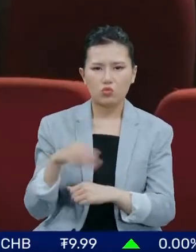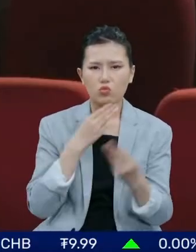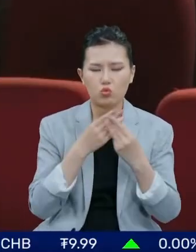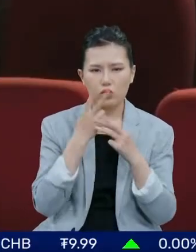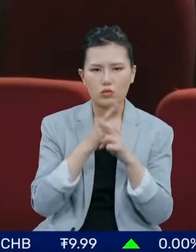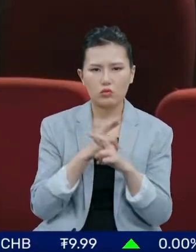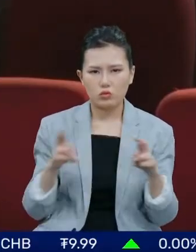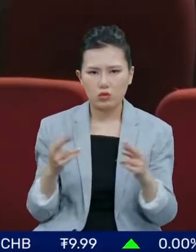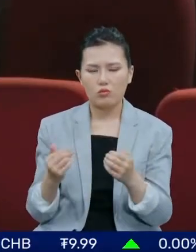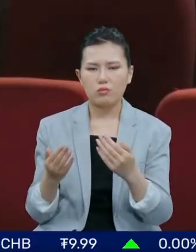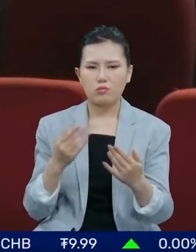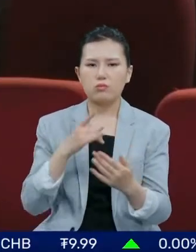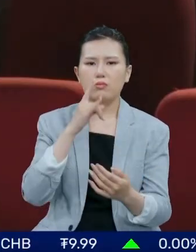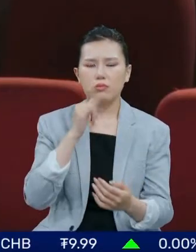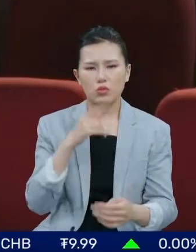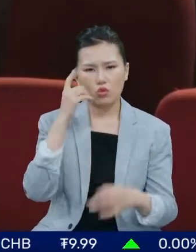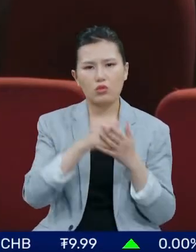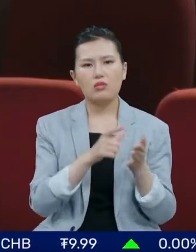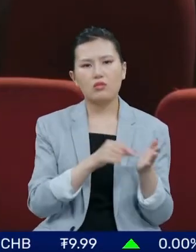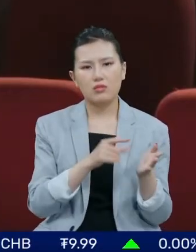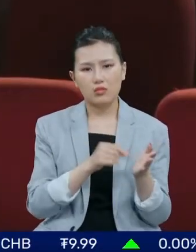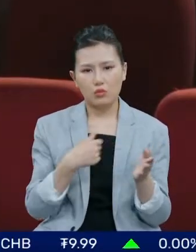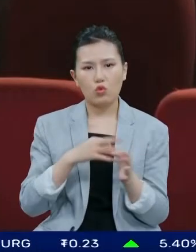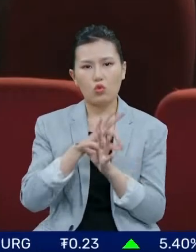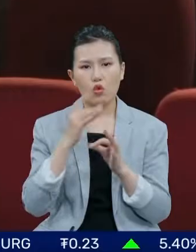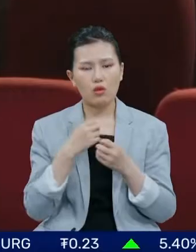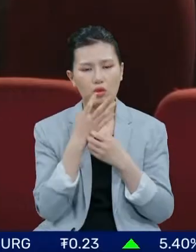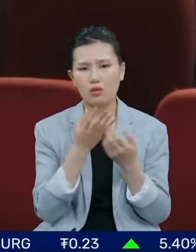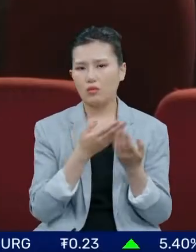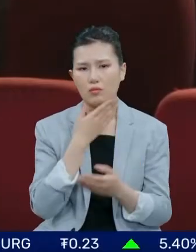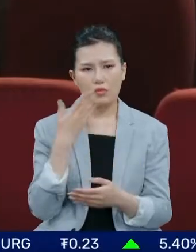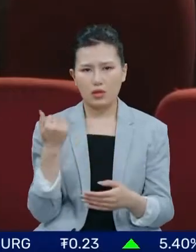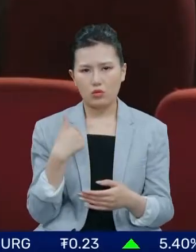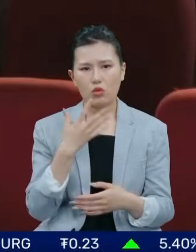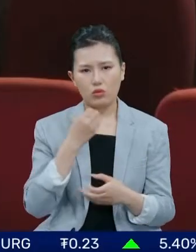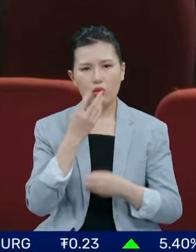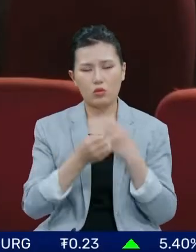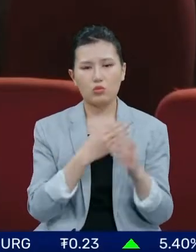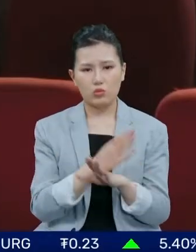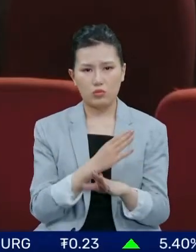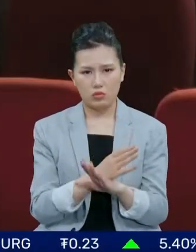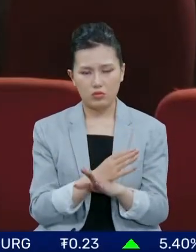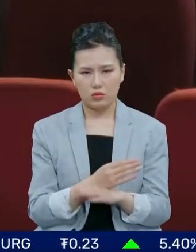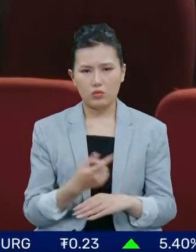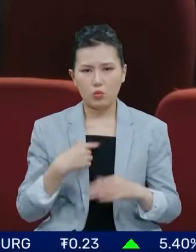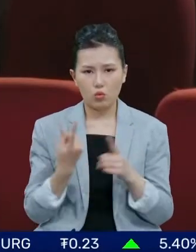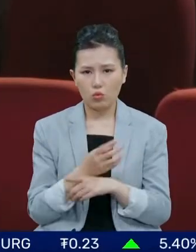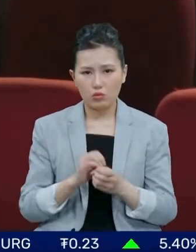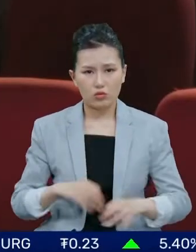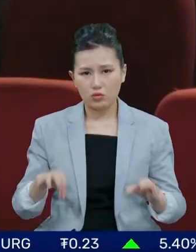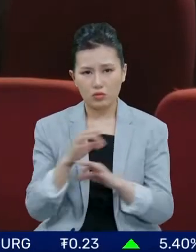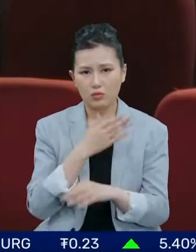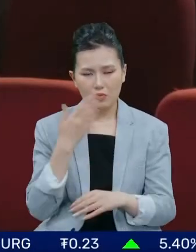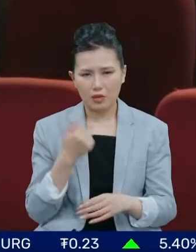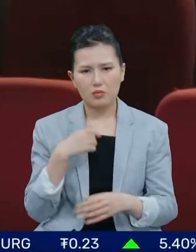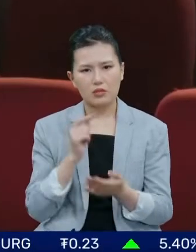эцсийн зүгээр хаагаад хэлэхэд өөр хэлэх юм бол байхгүй. Зөндөө ярьсан болохоор угаасаа байхчихгүй юм би чинь одоо өмгөөлөөд нотлохоор нь гаргаад ирэх